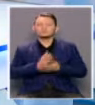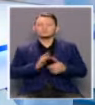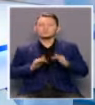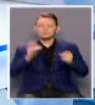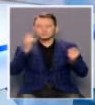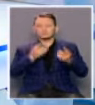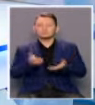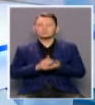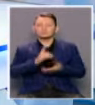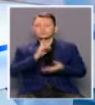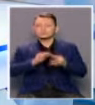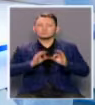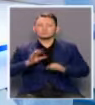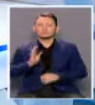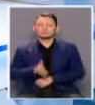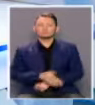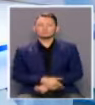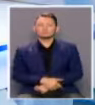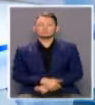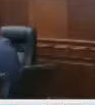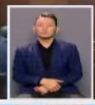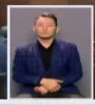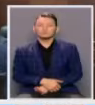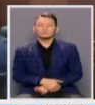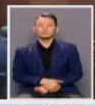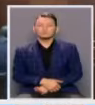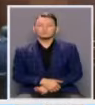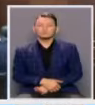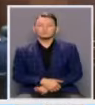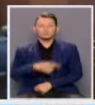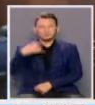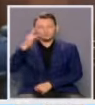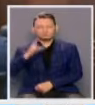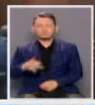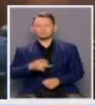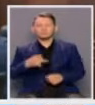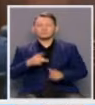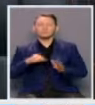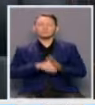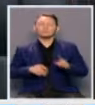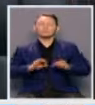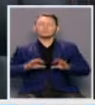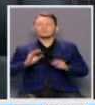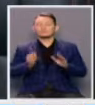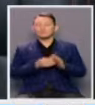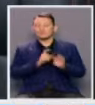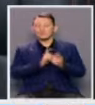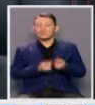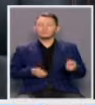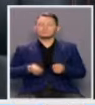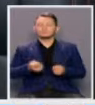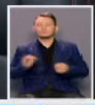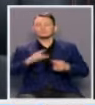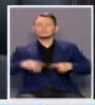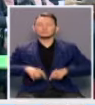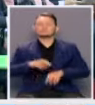таныстырды. Толығырақ тілшіміздің бейнематериалында. Қазақстан Республикасының мемлекеттік қызмет істері және сыбайлас жемқорлыққа қарсы